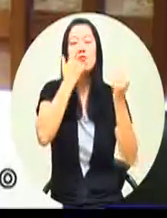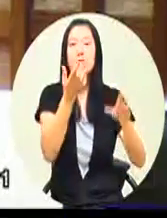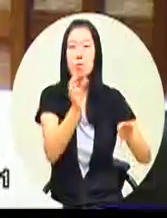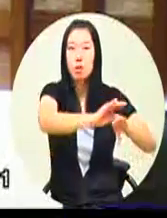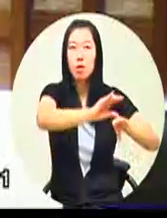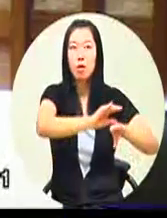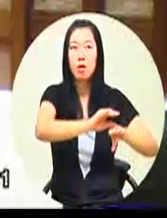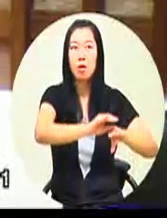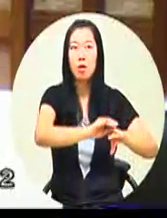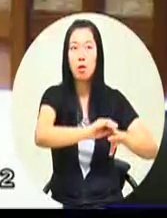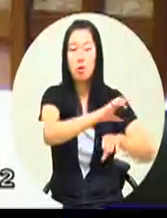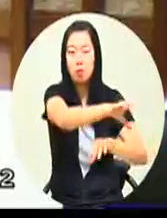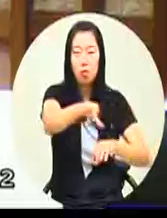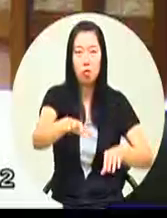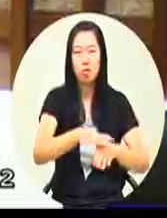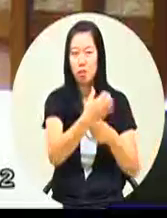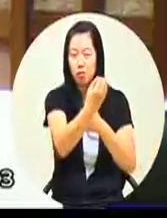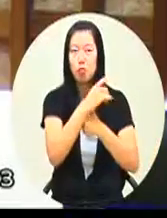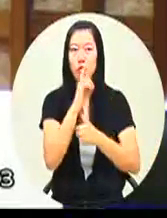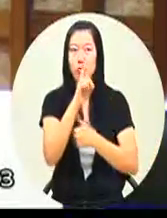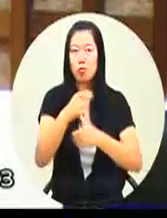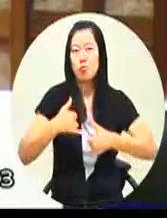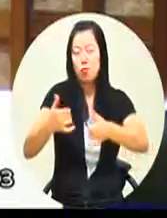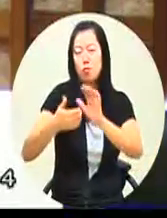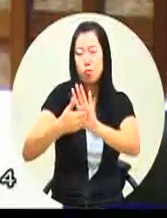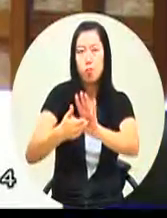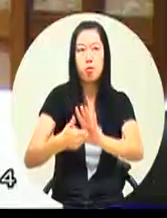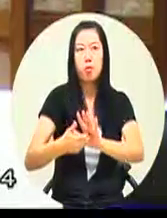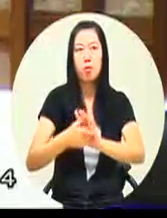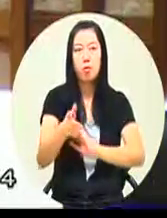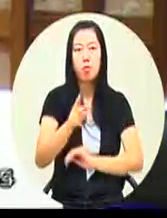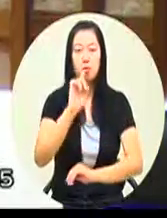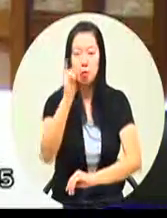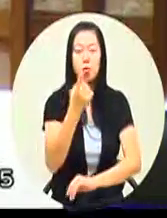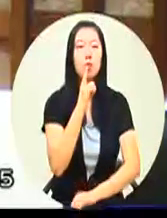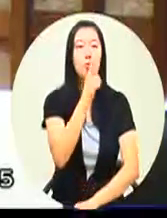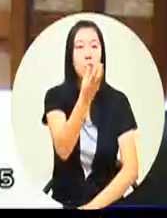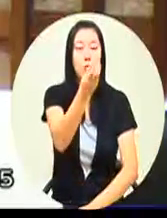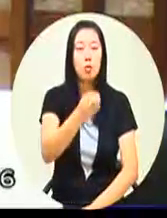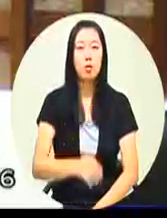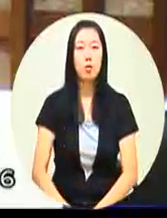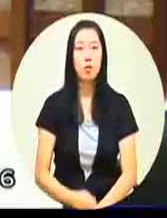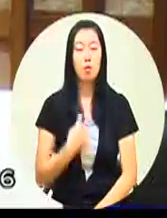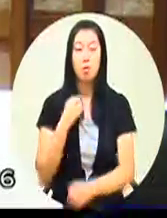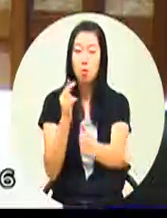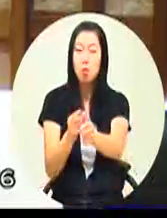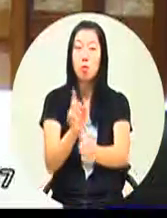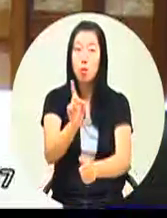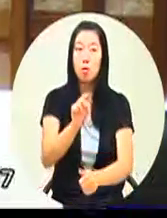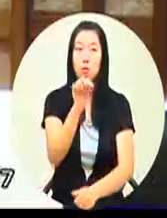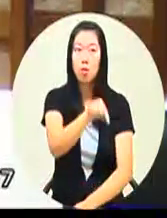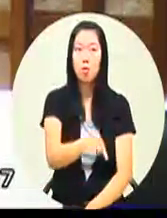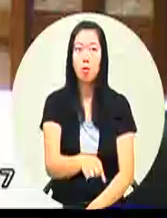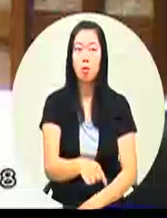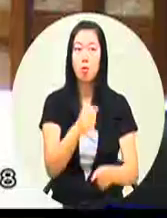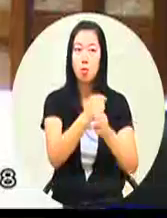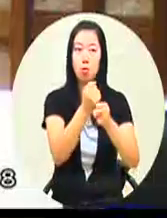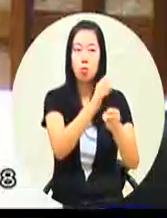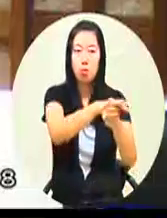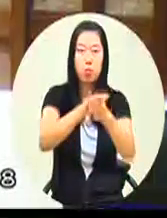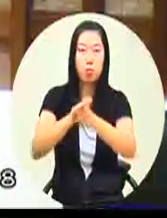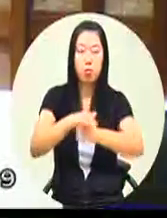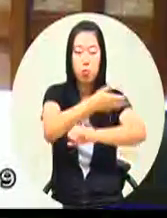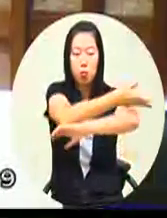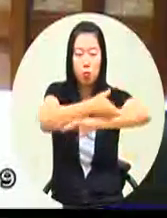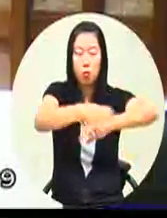做，地方足侪人讲，我动都唔忙做啦，伊拢无讲原因啦。迄个时阵我是要求讲爱吞起啦，做荷花啦，你要做